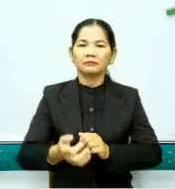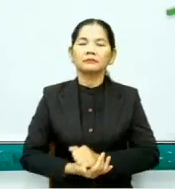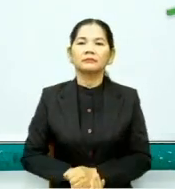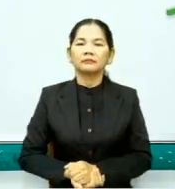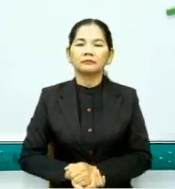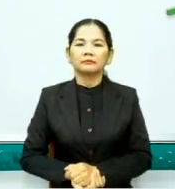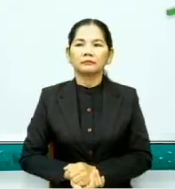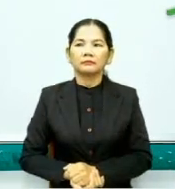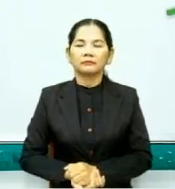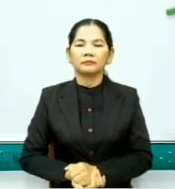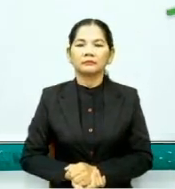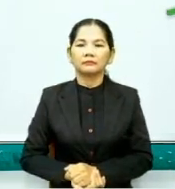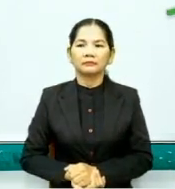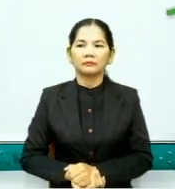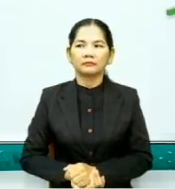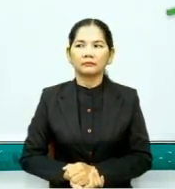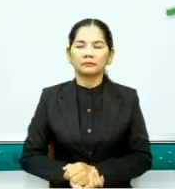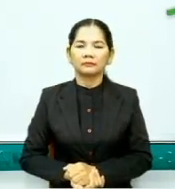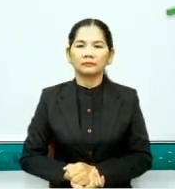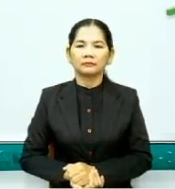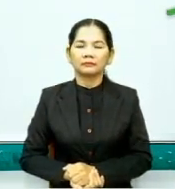Campuchia.